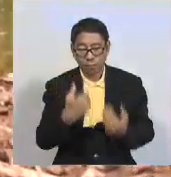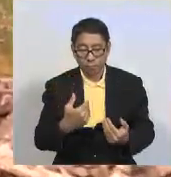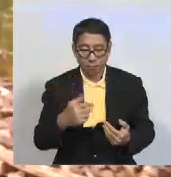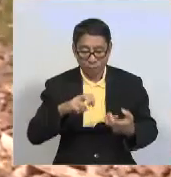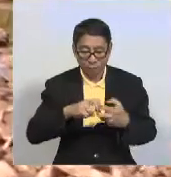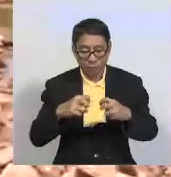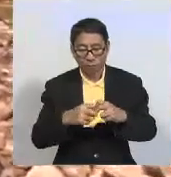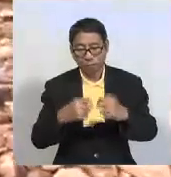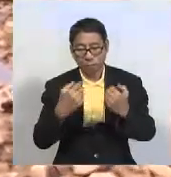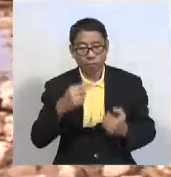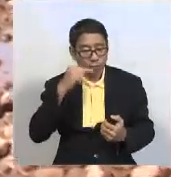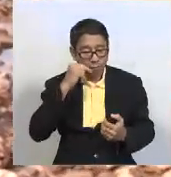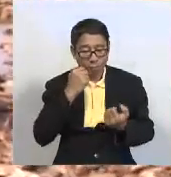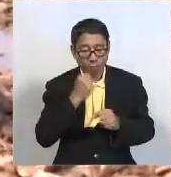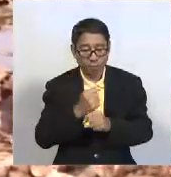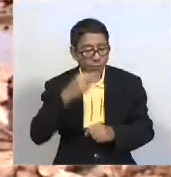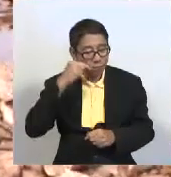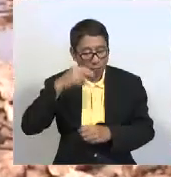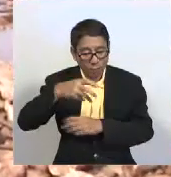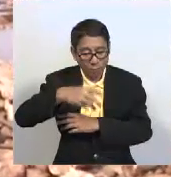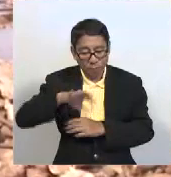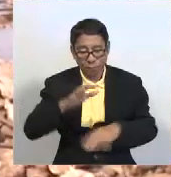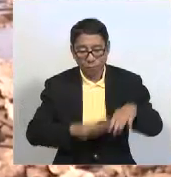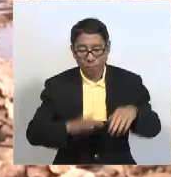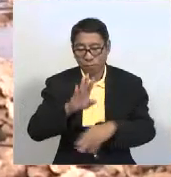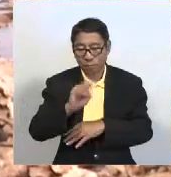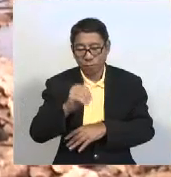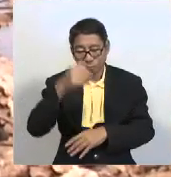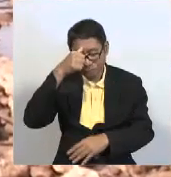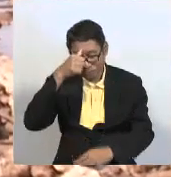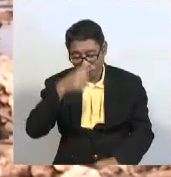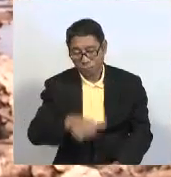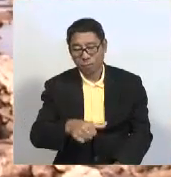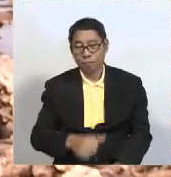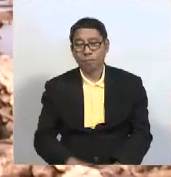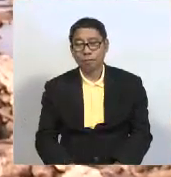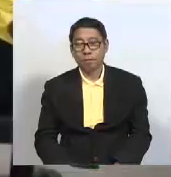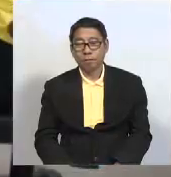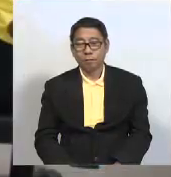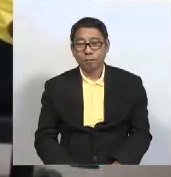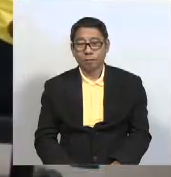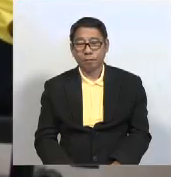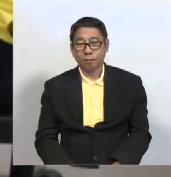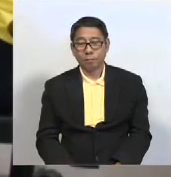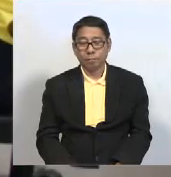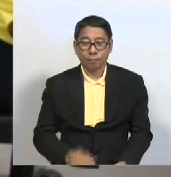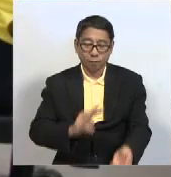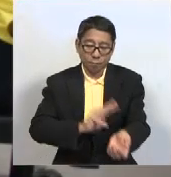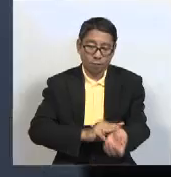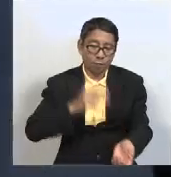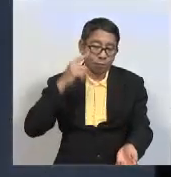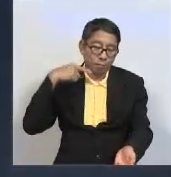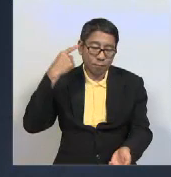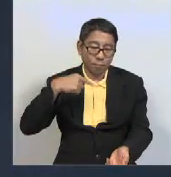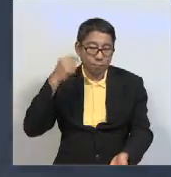ำให้ปัญหามีน้ำดิบสำหรับผลิตน้ำประปาเพียงประมาณ40วันครับทางด้านแพทย์หญิงดวง